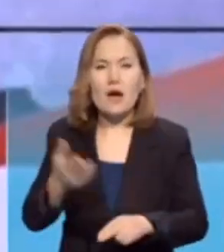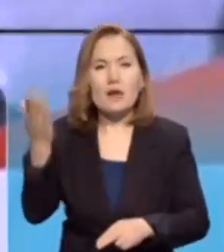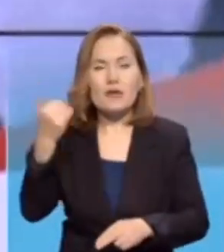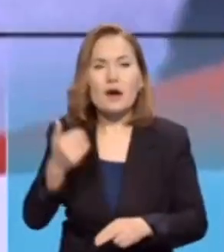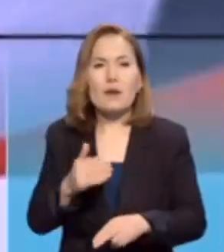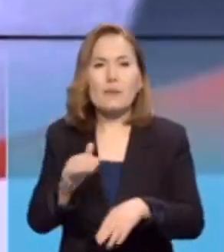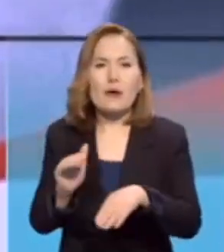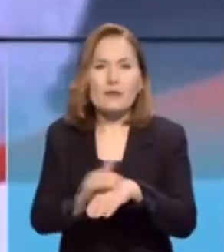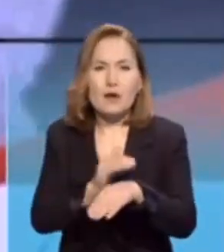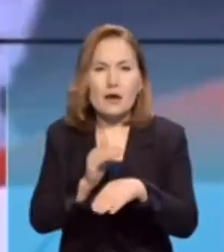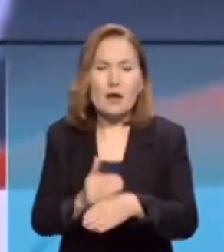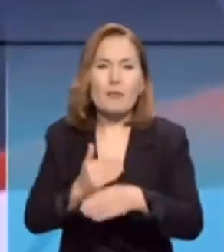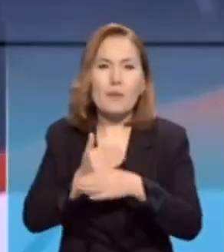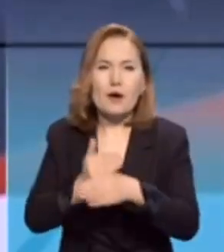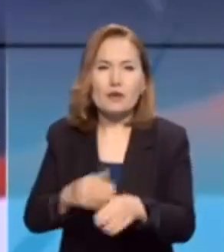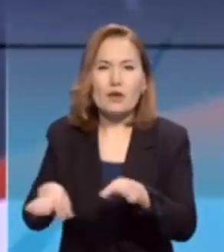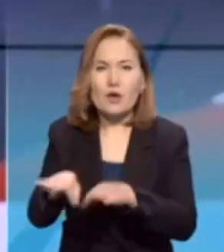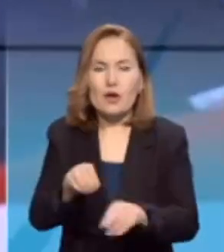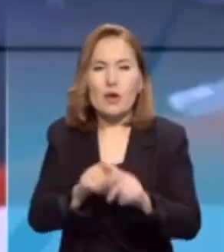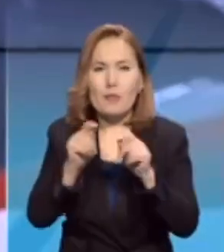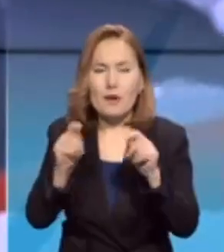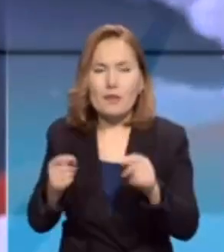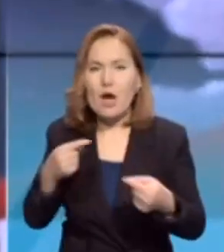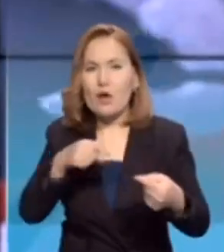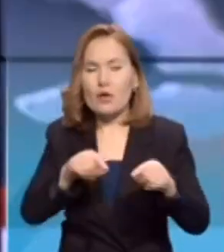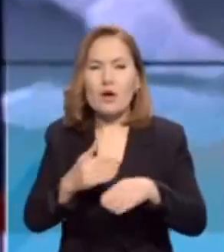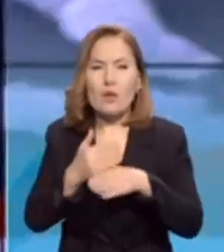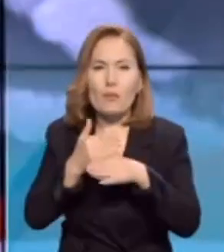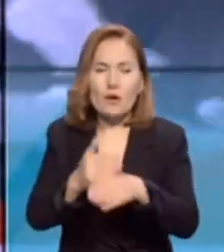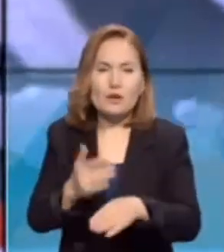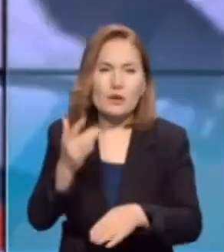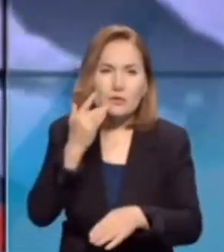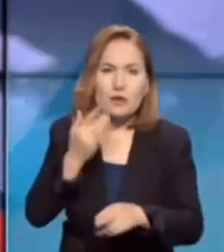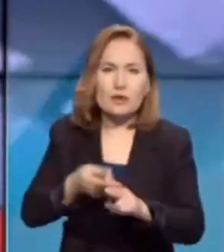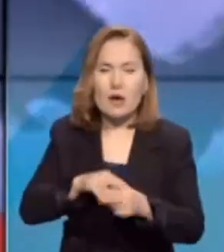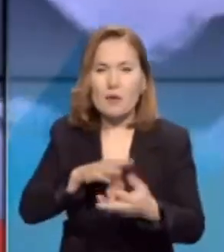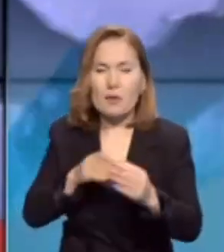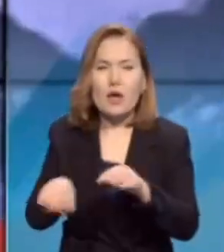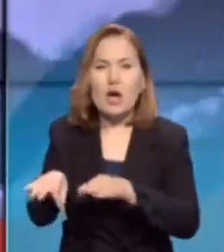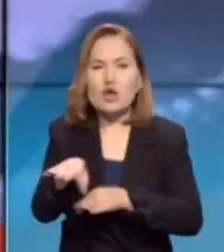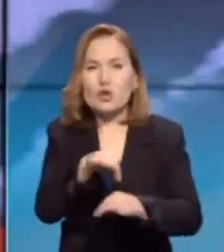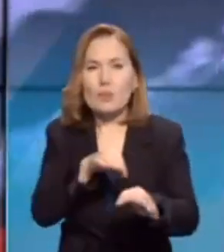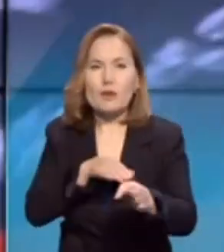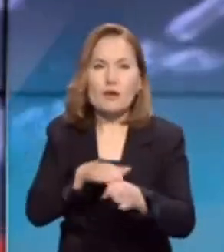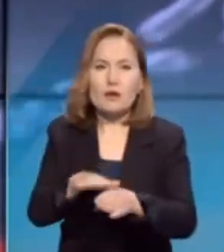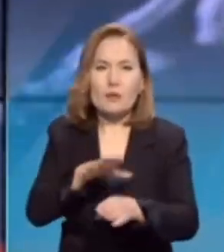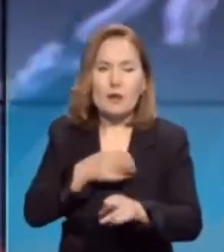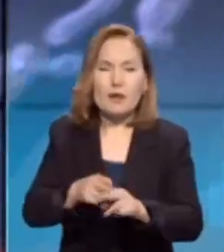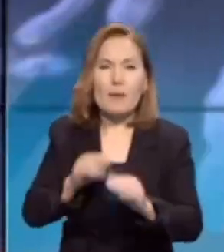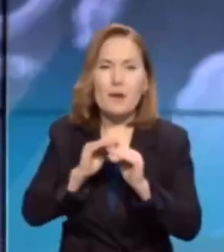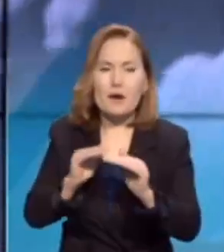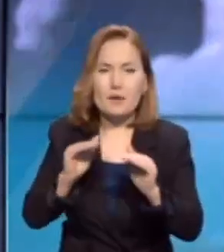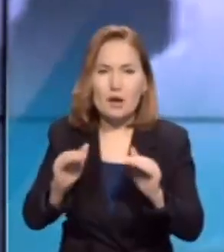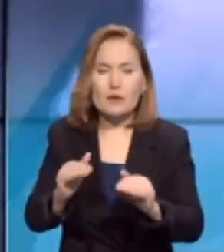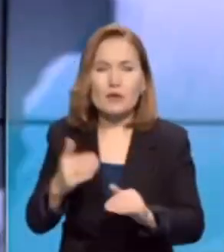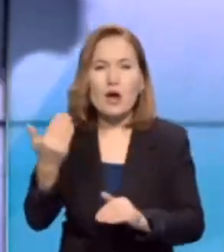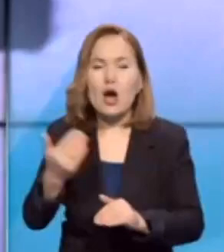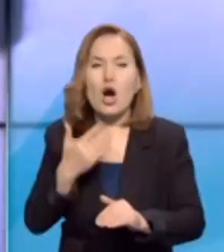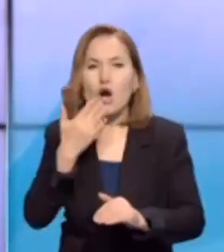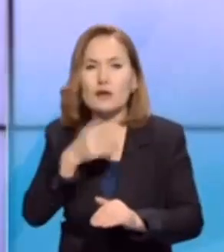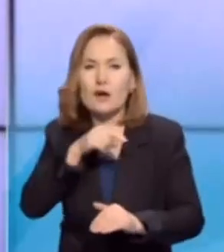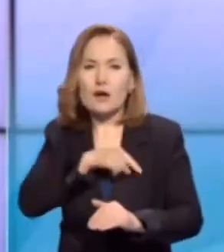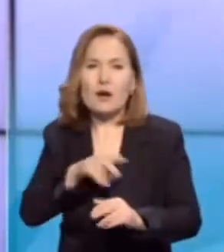Адал жүрек әлеуметтік жобасын қолға алып, өзара қолдау өзгелік сезімін ояту бағытында бірнеше жобаны жүзеге асырып жатыр. Балалар бойына